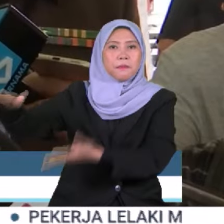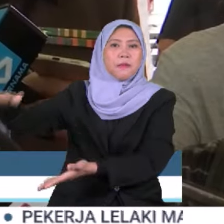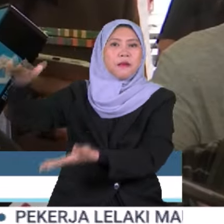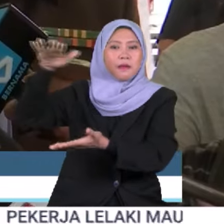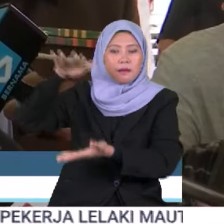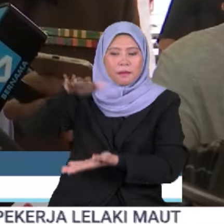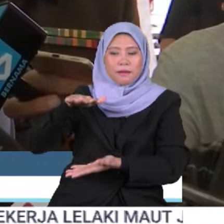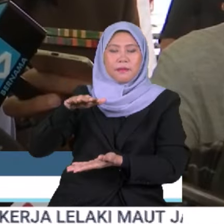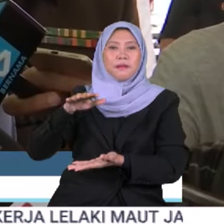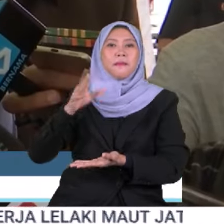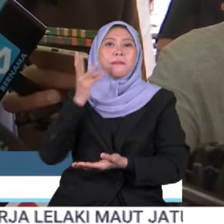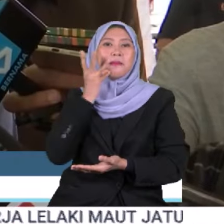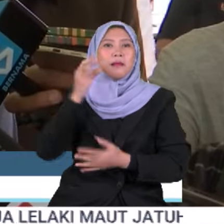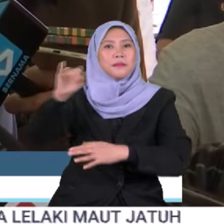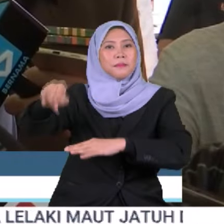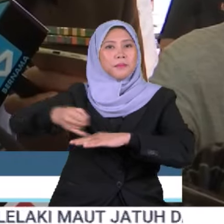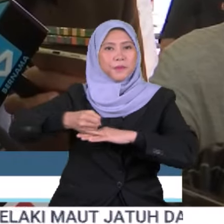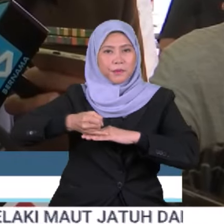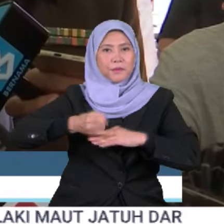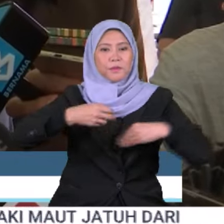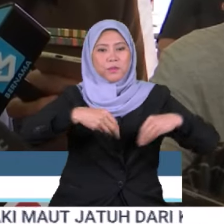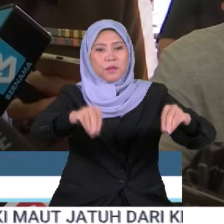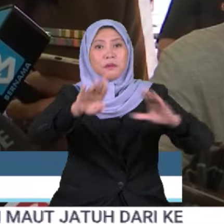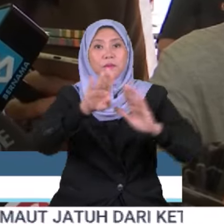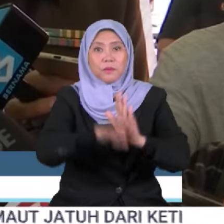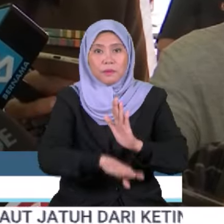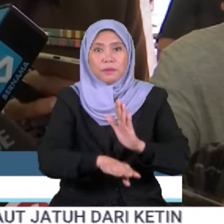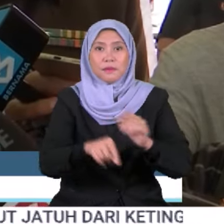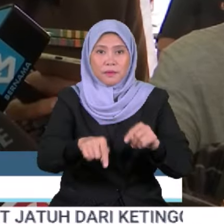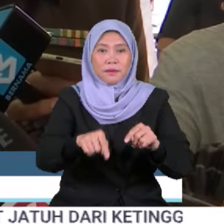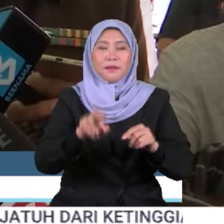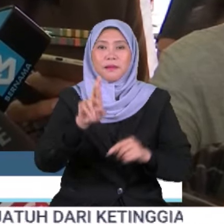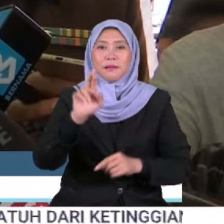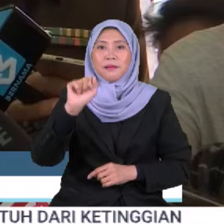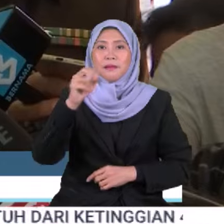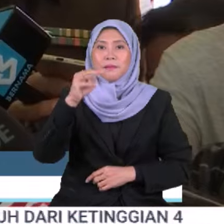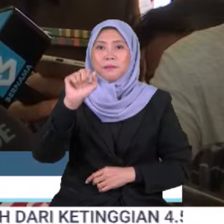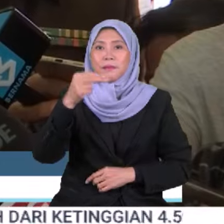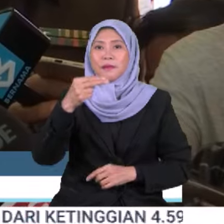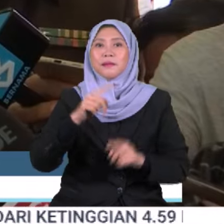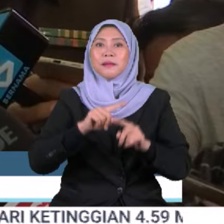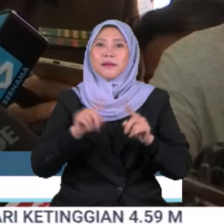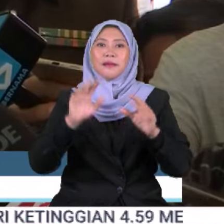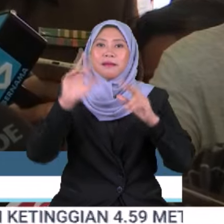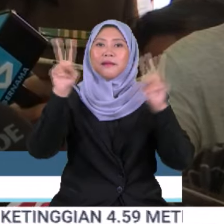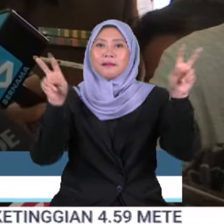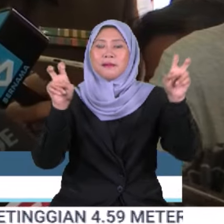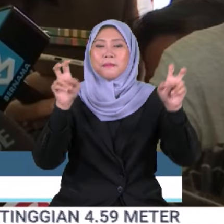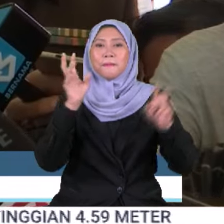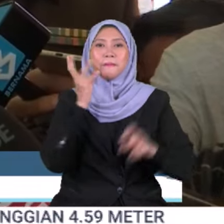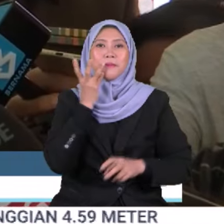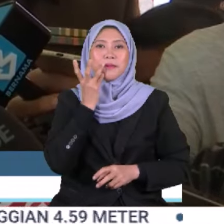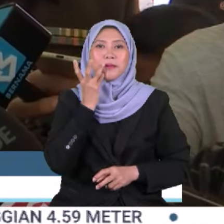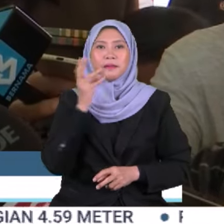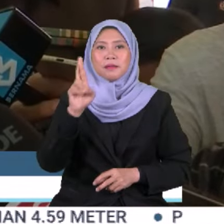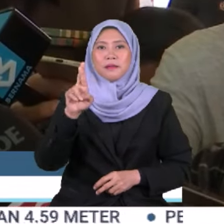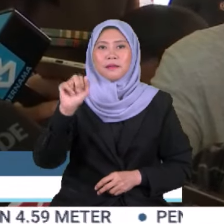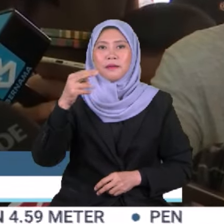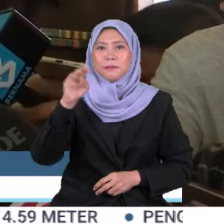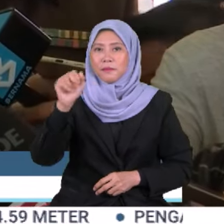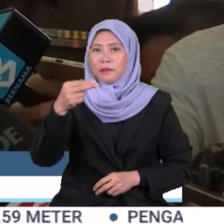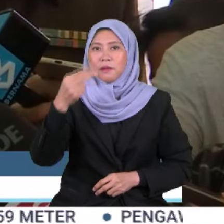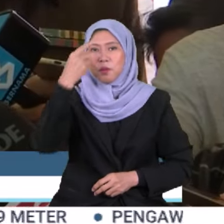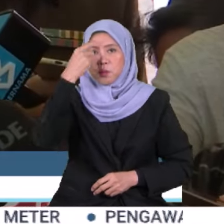beras import dalam program Jualan Rahmah, namun pada kadar beras Rahmah. Apa dia?